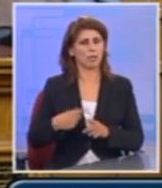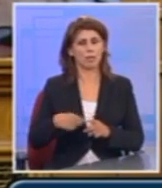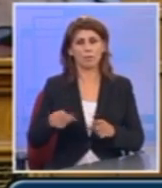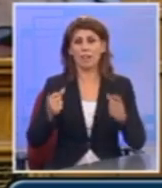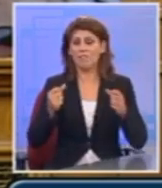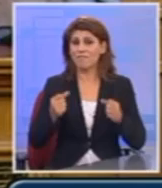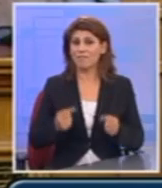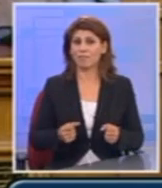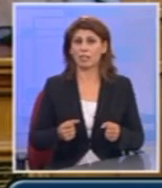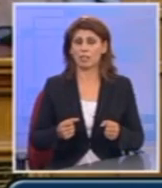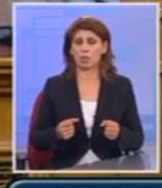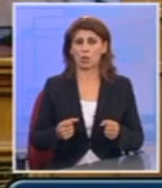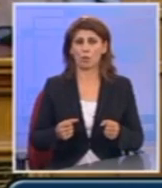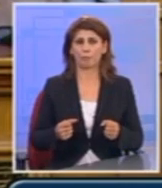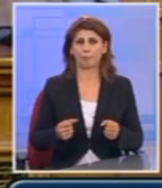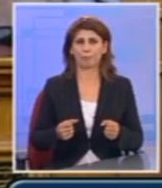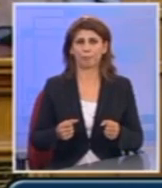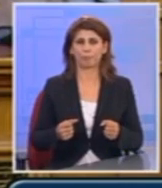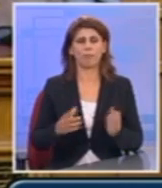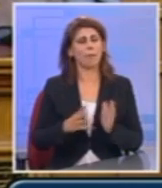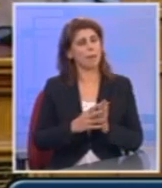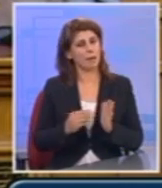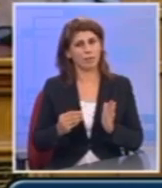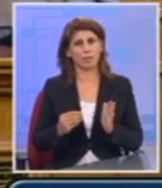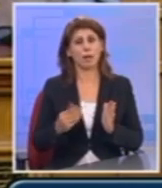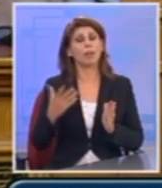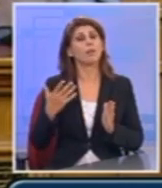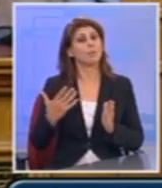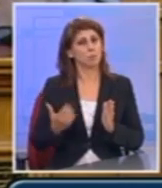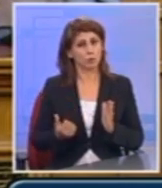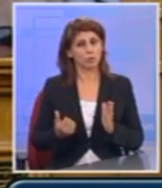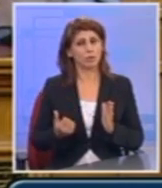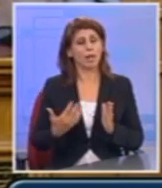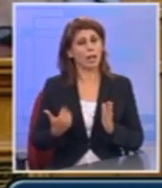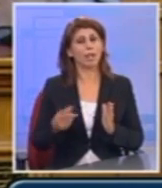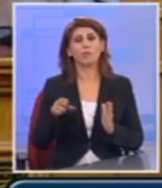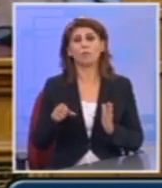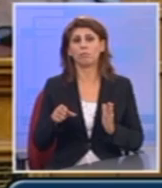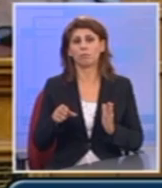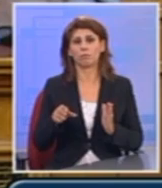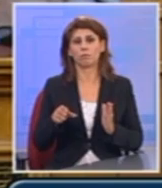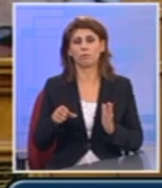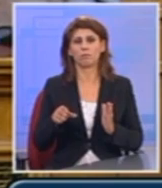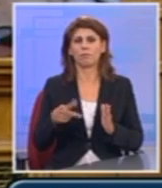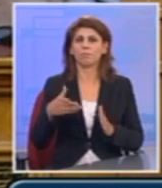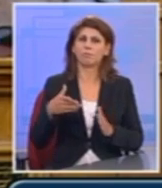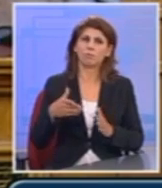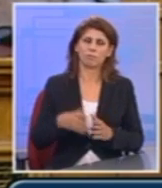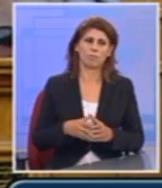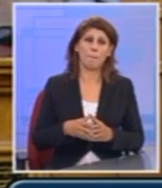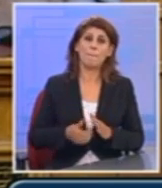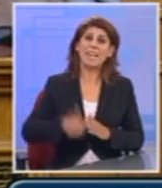θεμελιώδες παράδειγμα που είναι έχουμε να κάνουμε με νίκη όχι μόνο του